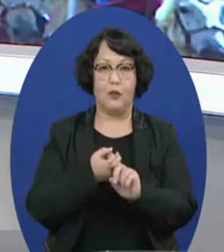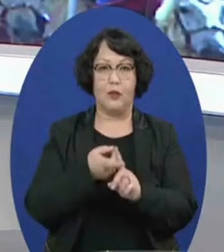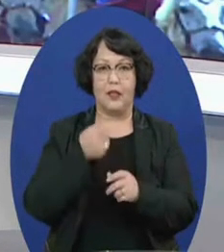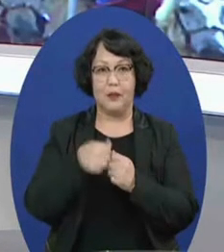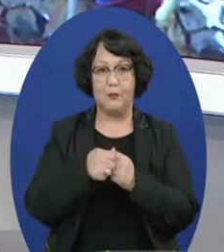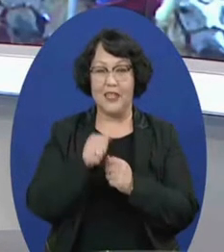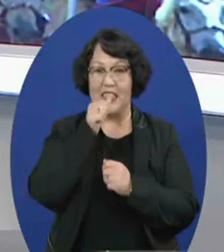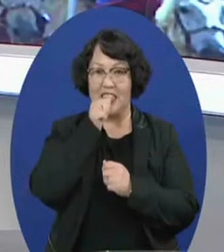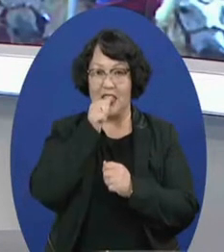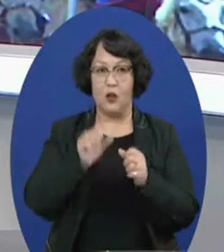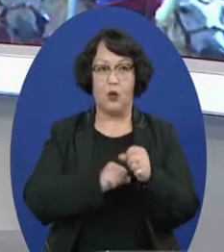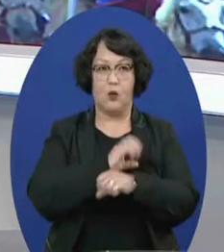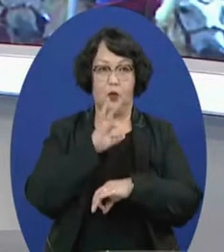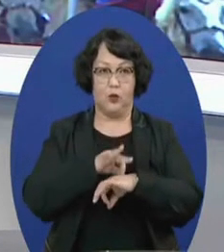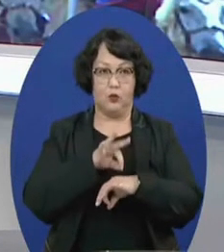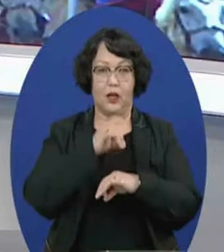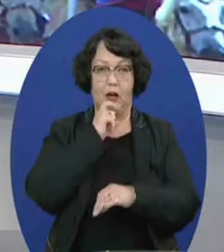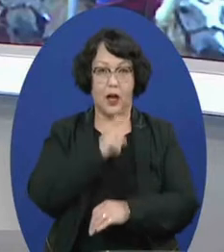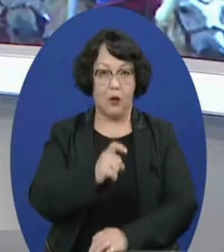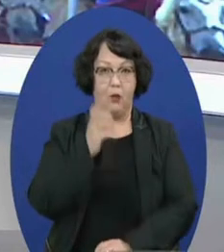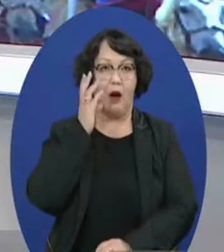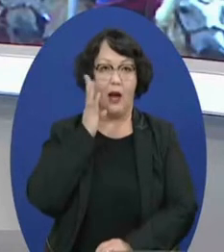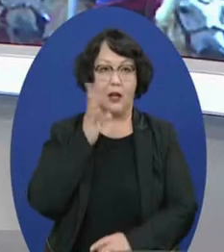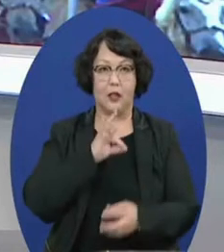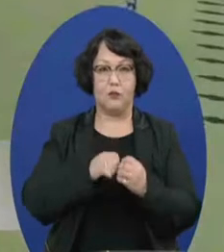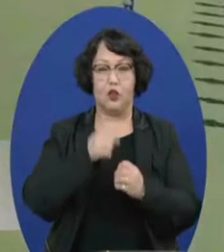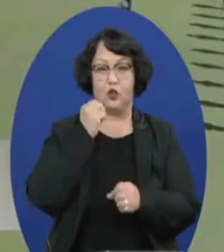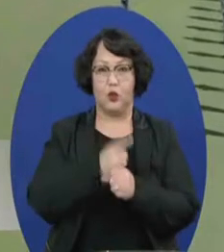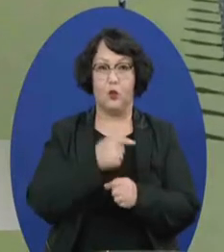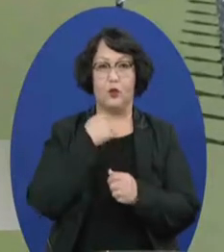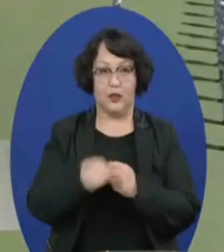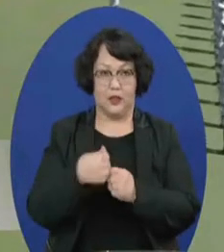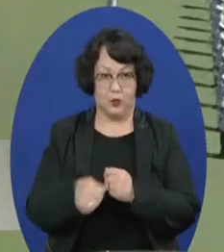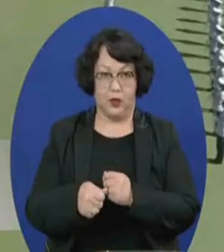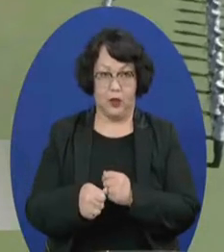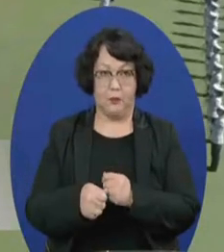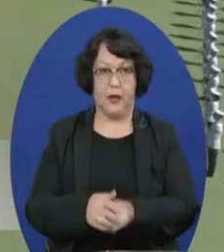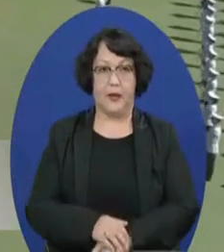хэмнэгдэх зардлыг цардхлын хариу арга хэмжээнд зарцуулах юм байна.